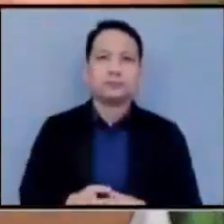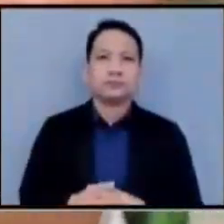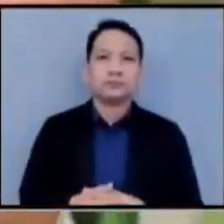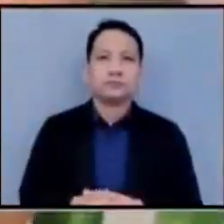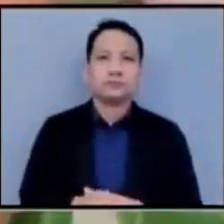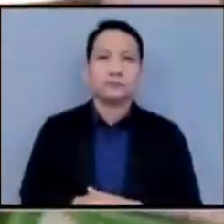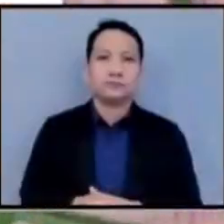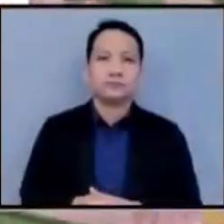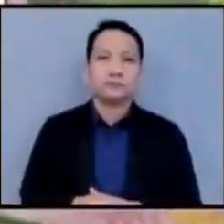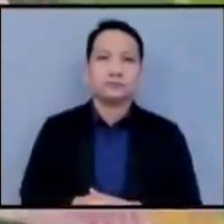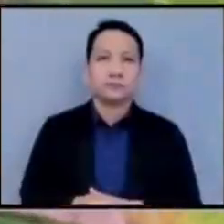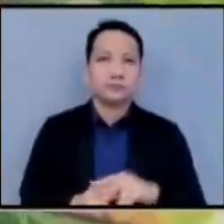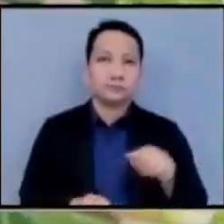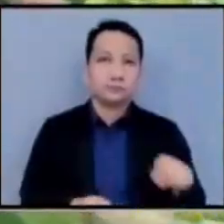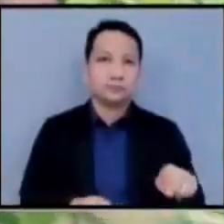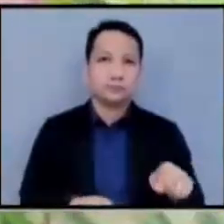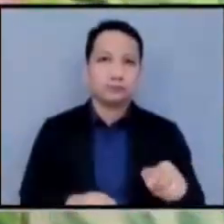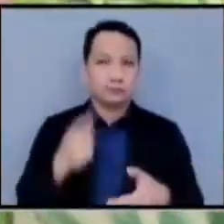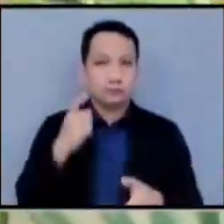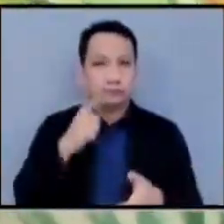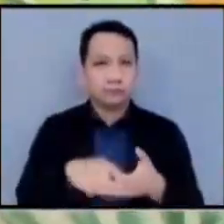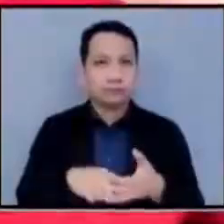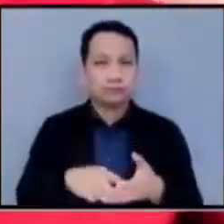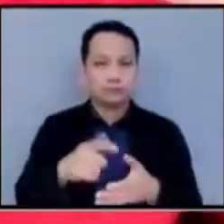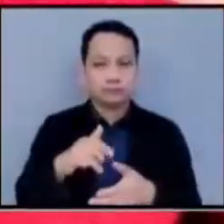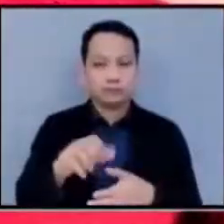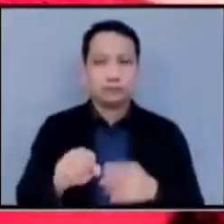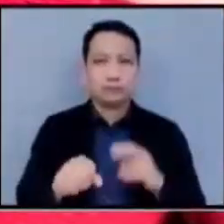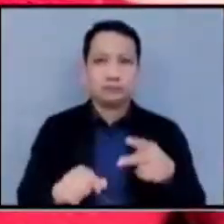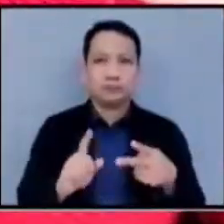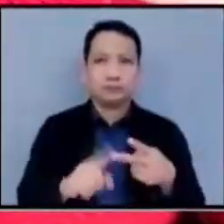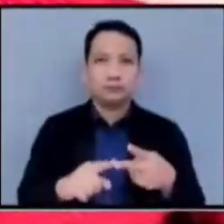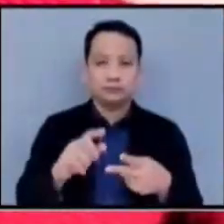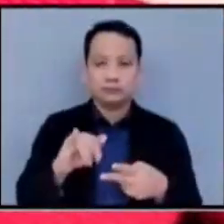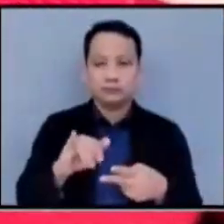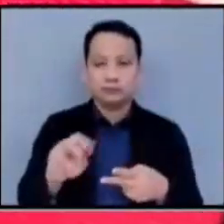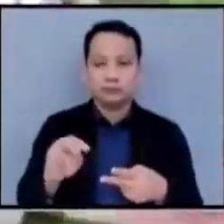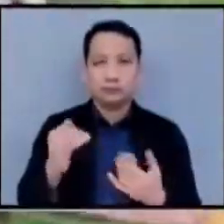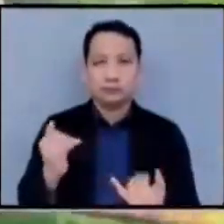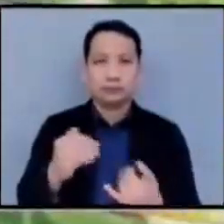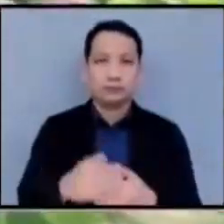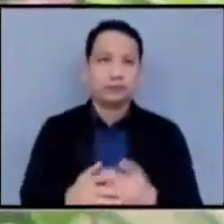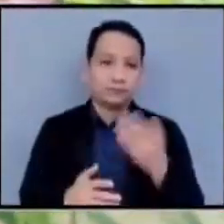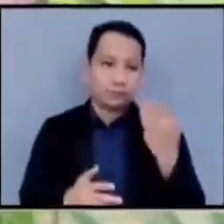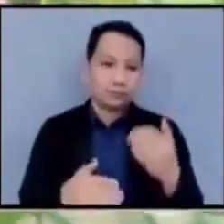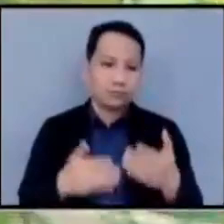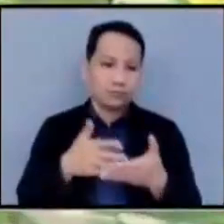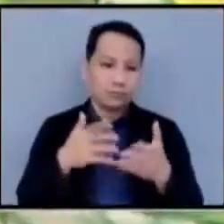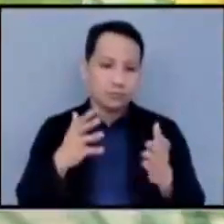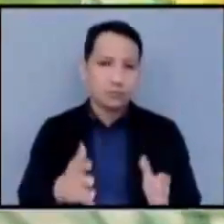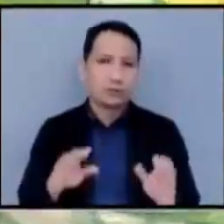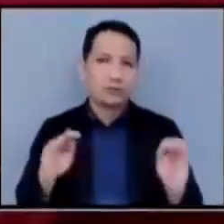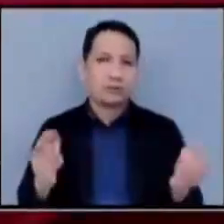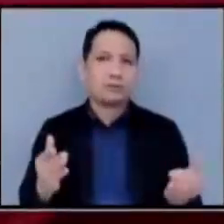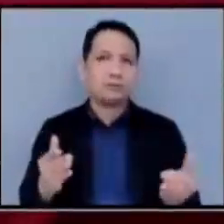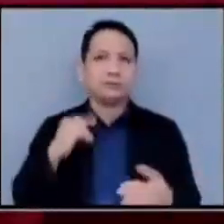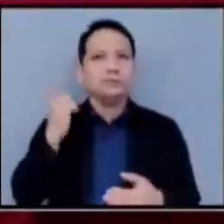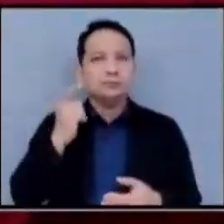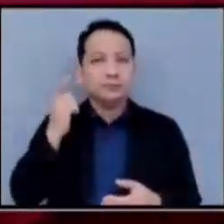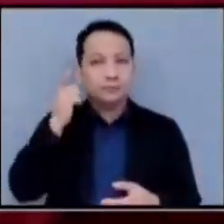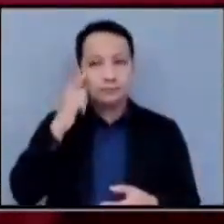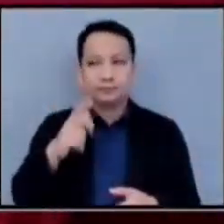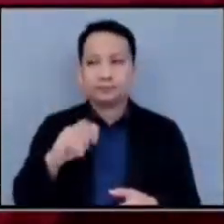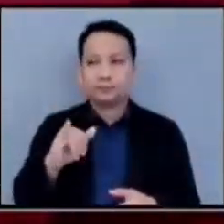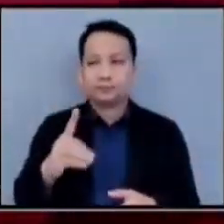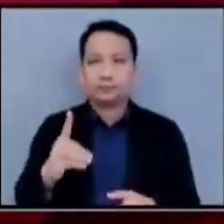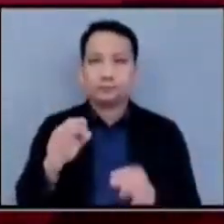Hindi pa naire-rehistro ni Greenald ang dalawa niyang SIM card hanggang ngayon. Dahil estudyante, wala pa siyang government ID na siyang kinakailangan